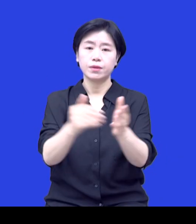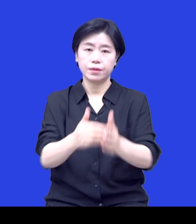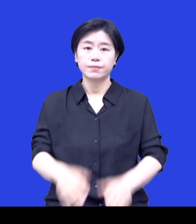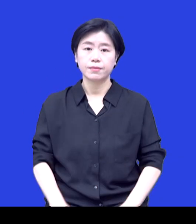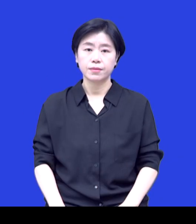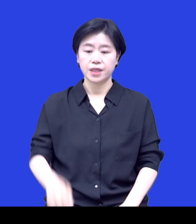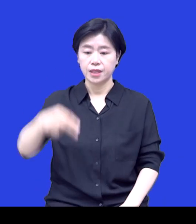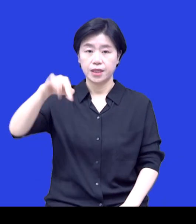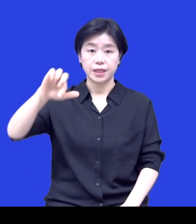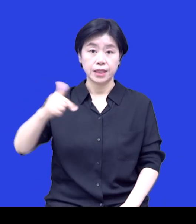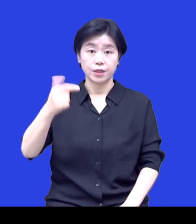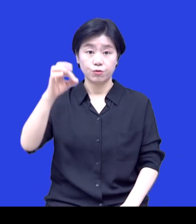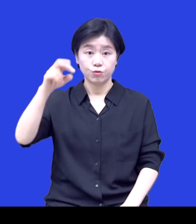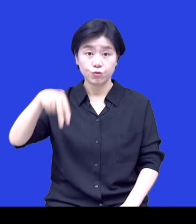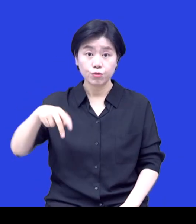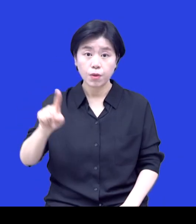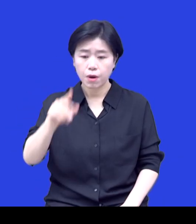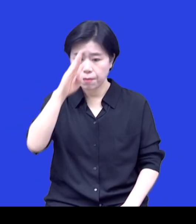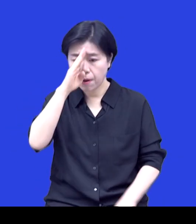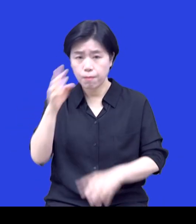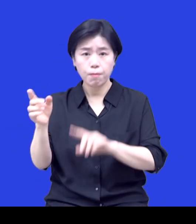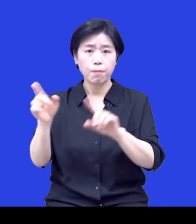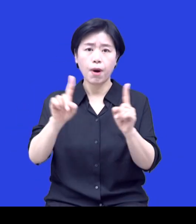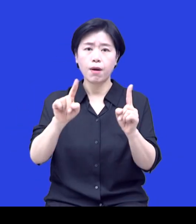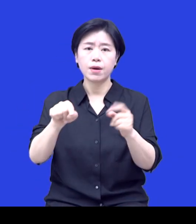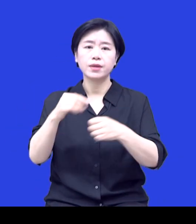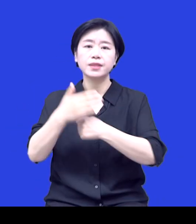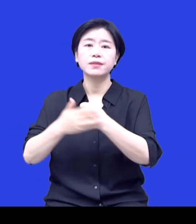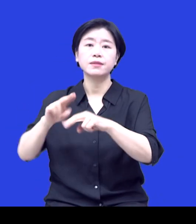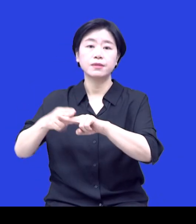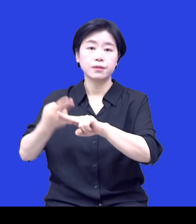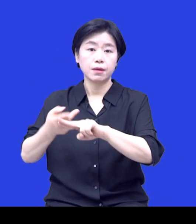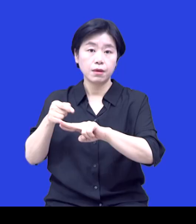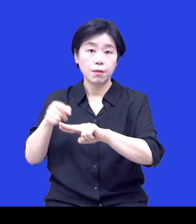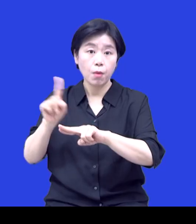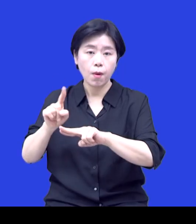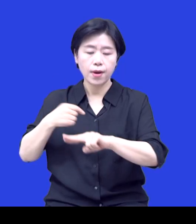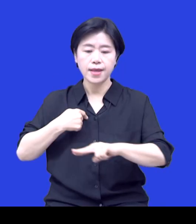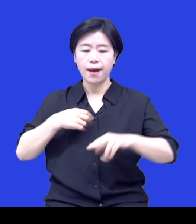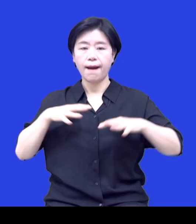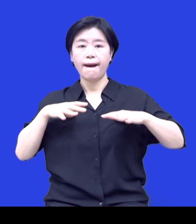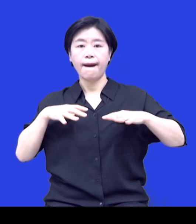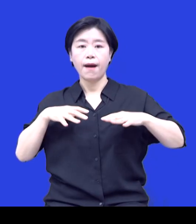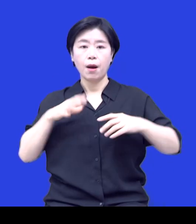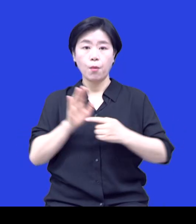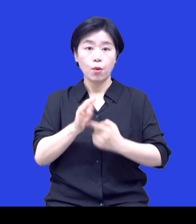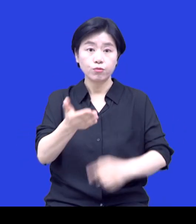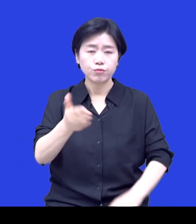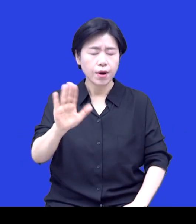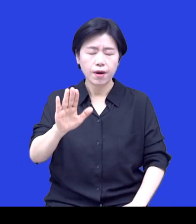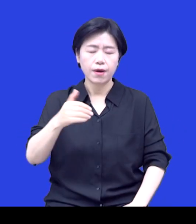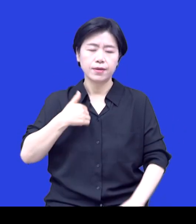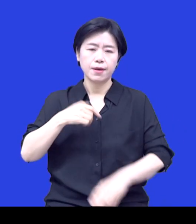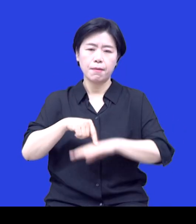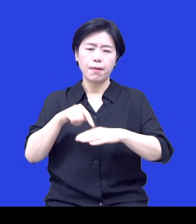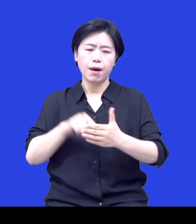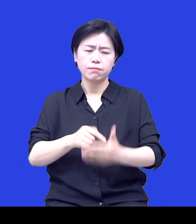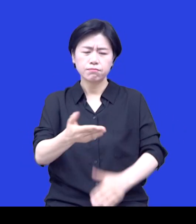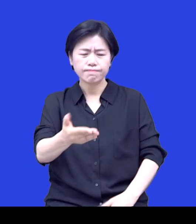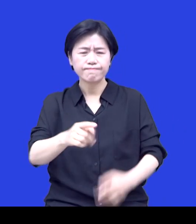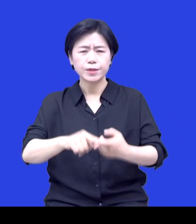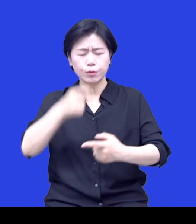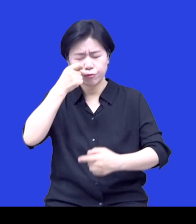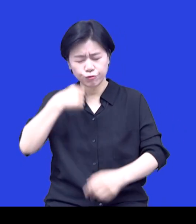신유의 은사란 내가 사람들한테 쇼업하려고 생기는 게 아니라 진짜 긍휼의 마음이 내게 있을 때 내가